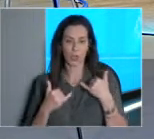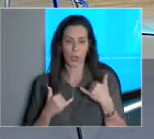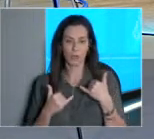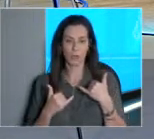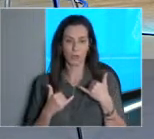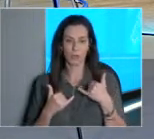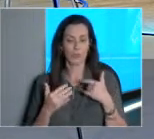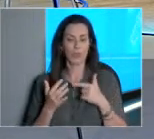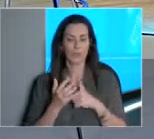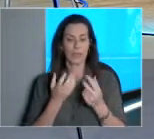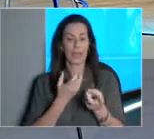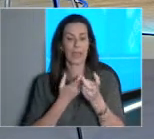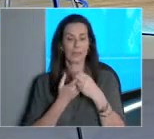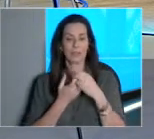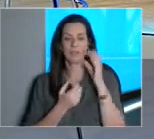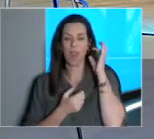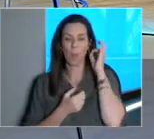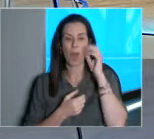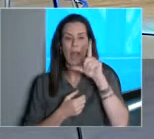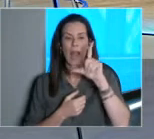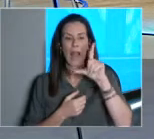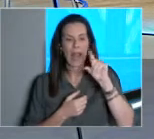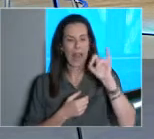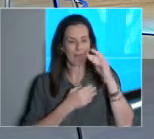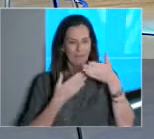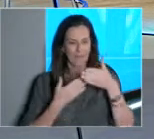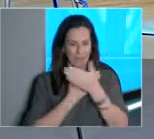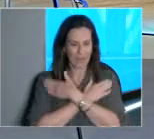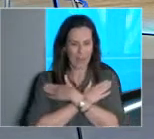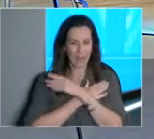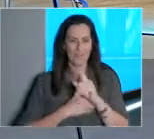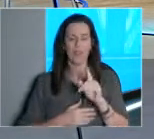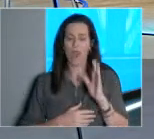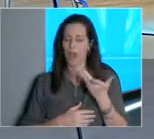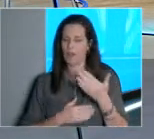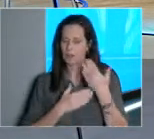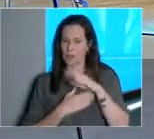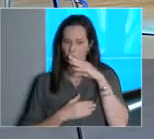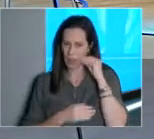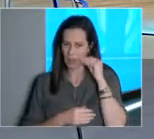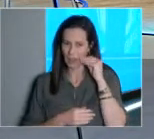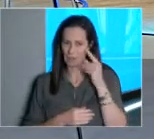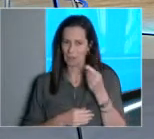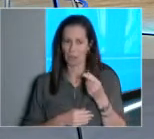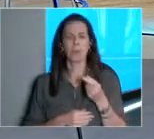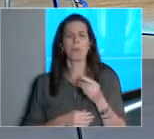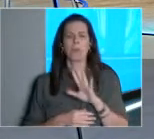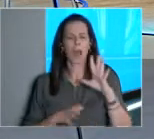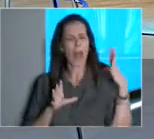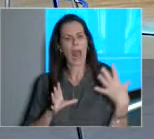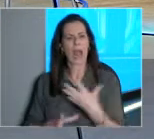האלו, כדי לצרף את אורלי לוי אבקסיס. בסוף אמיר ככה, כמעט בלי לשים